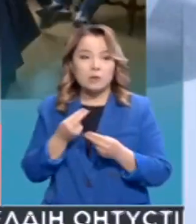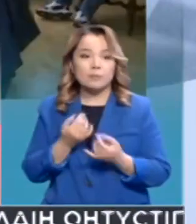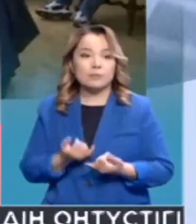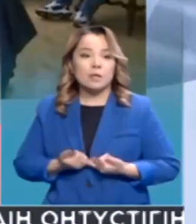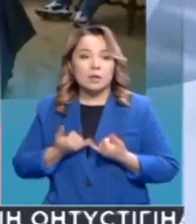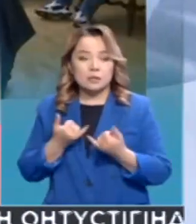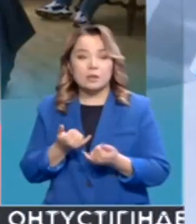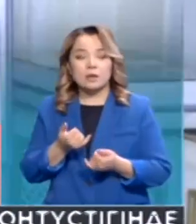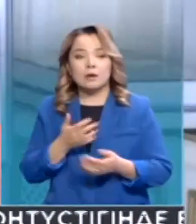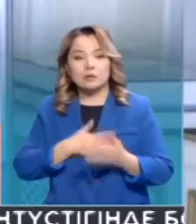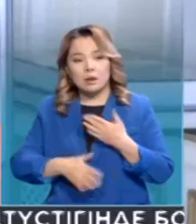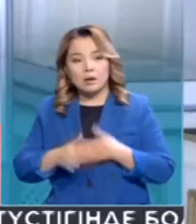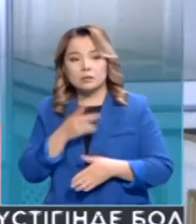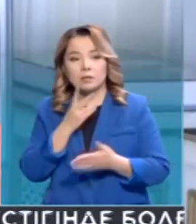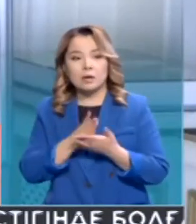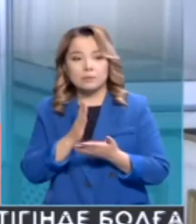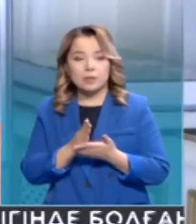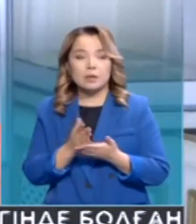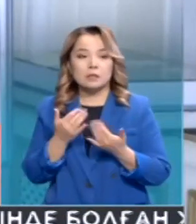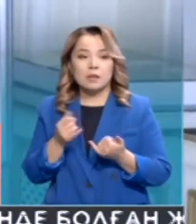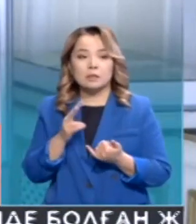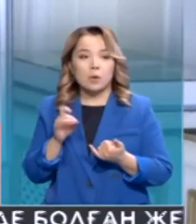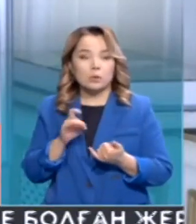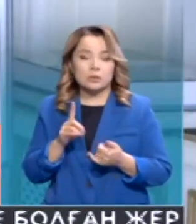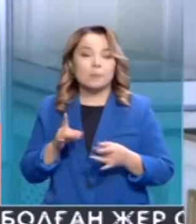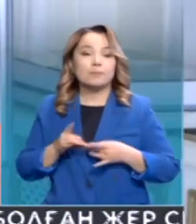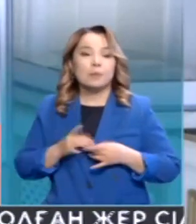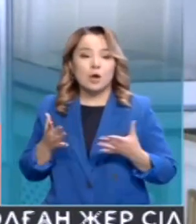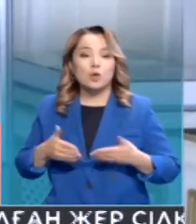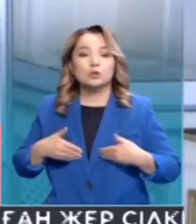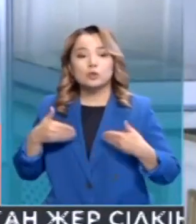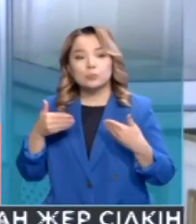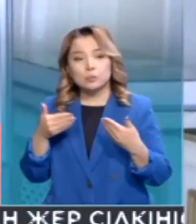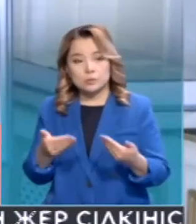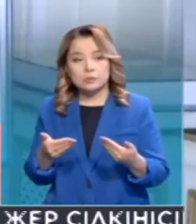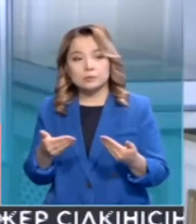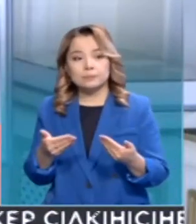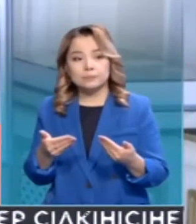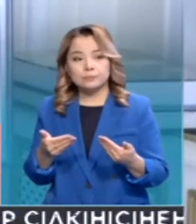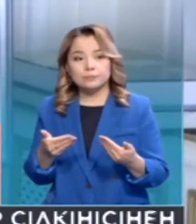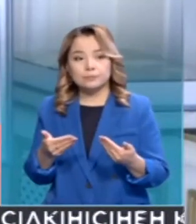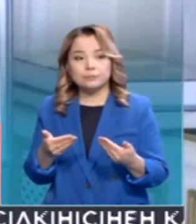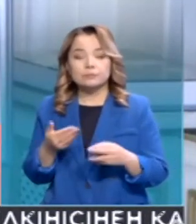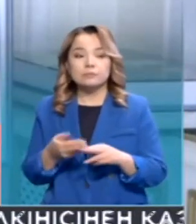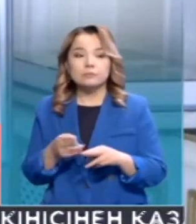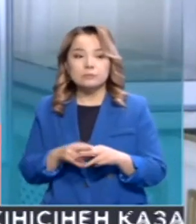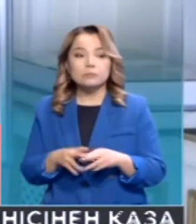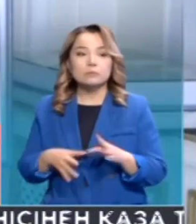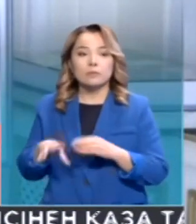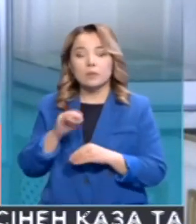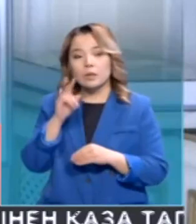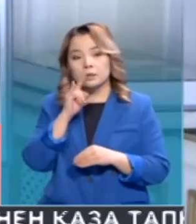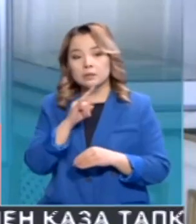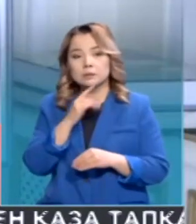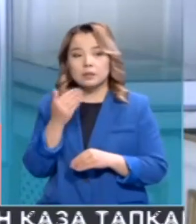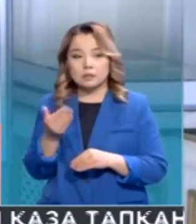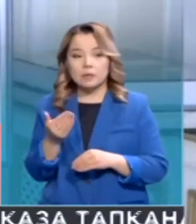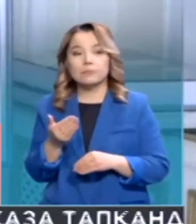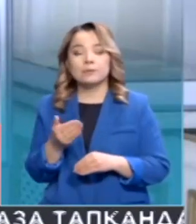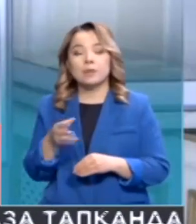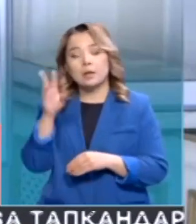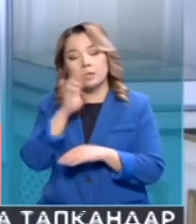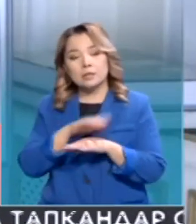татып мәре сәре. Келе жатқан Наурыз мерекесі құтты болсын. Және бүкіл қазақстандықтарға